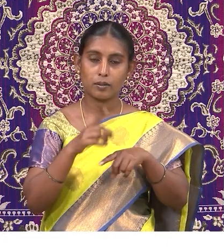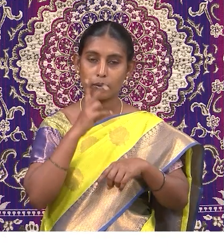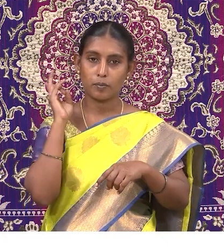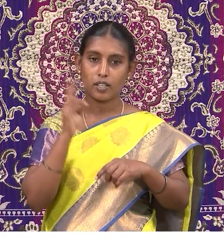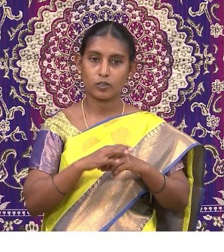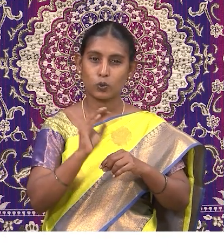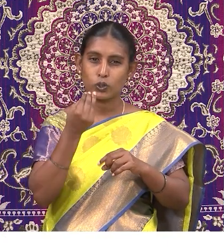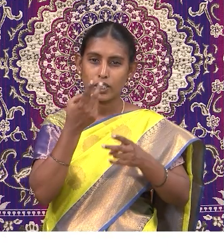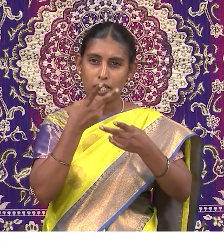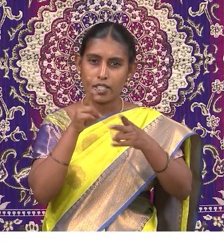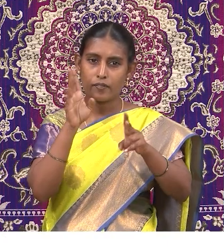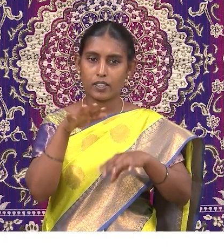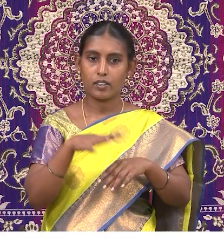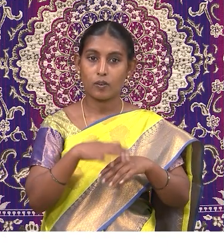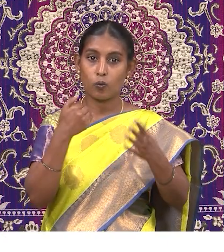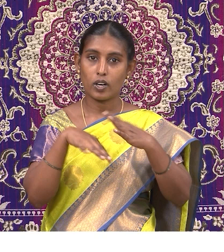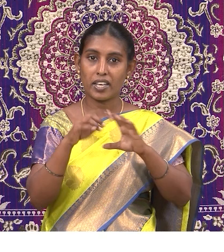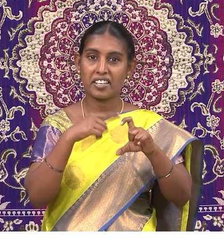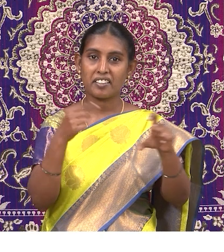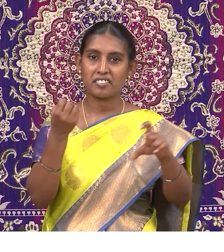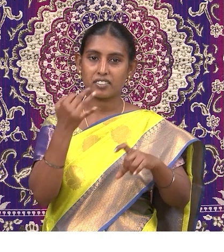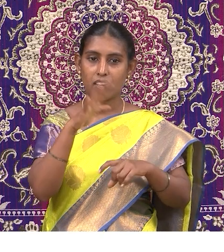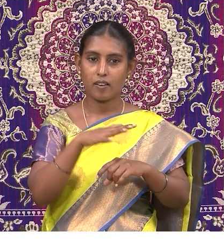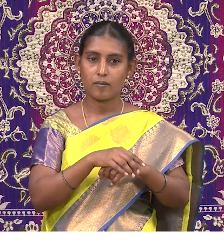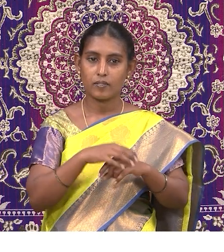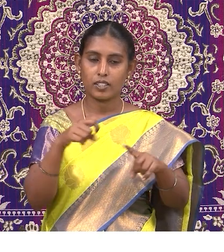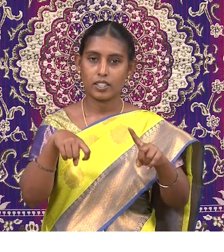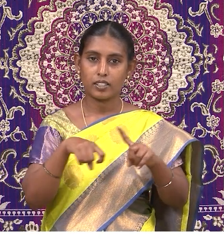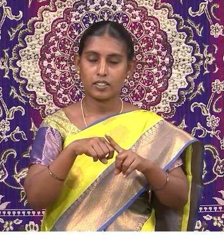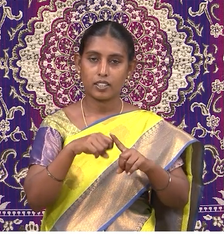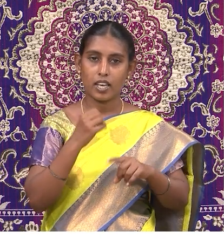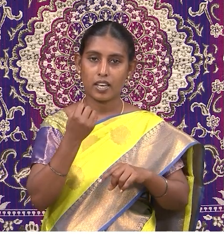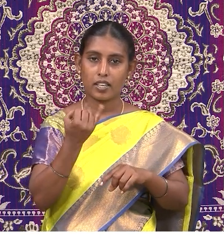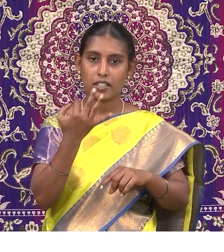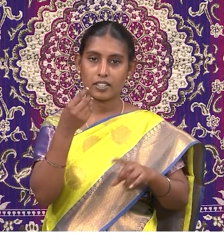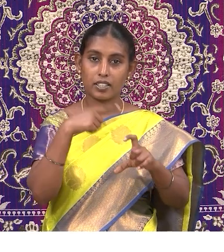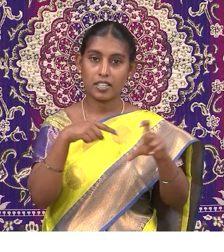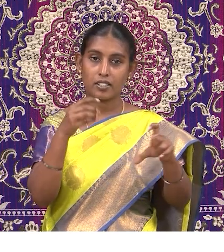கணக்கு. எழுத்துக்கள் கொடுத்துருக்காங்க, கே என்ற எழுத்தை கொடுத்துருக்கின்றார்கள்.